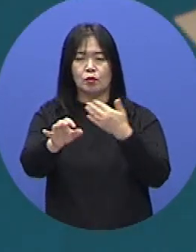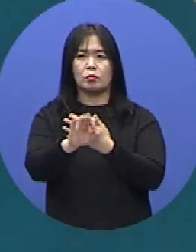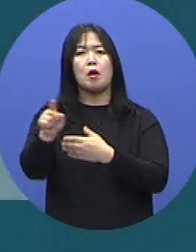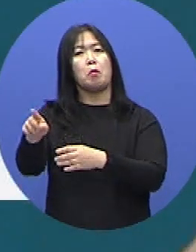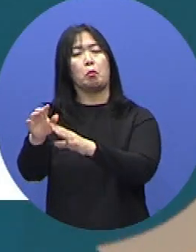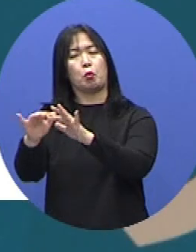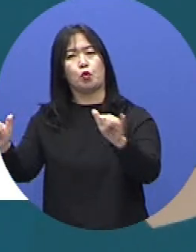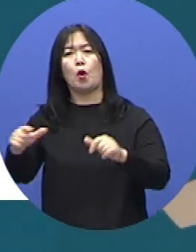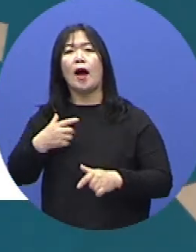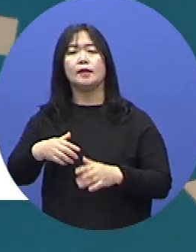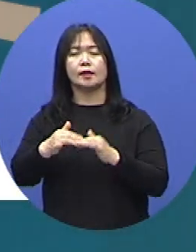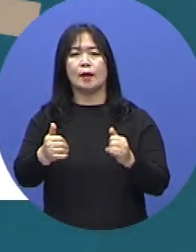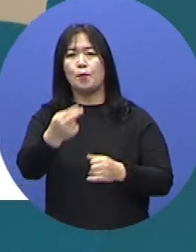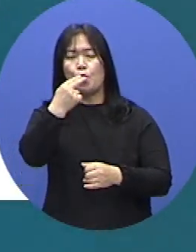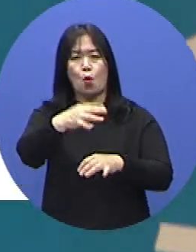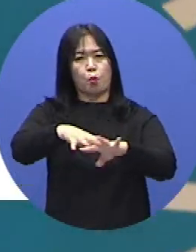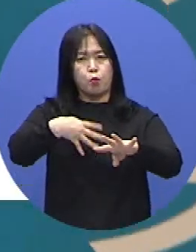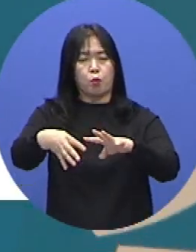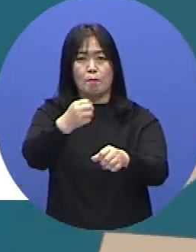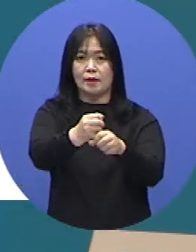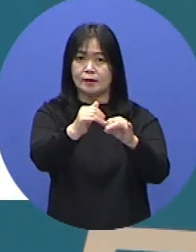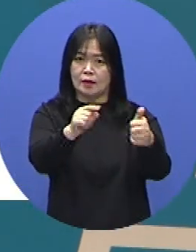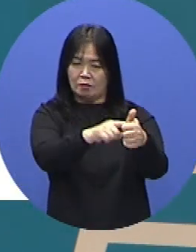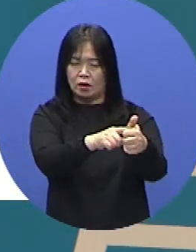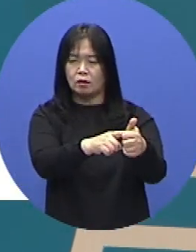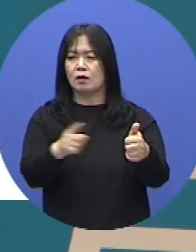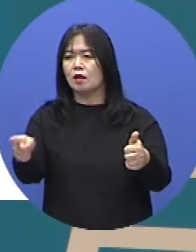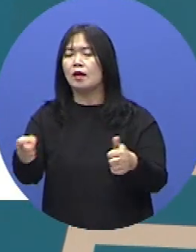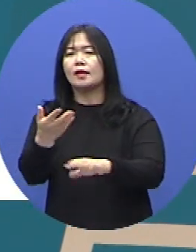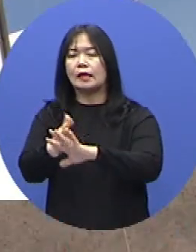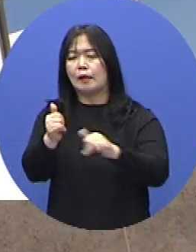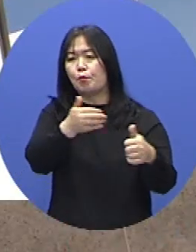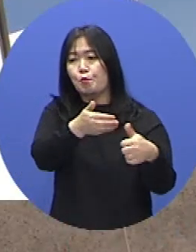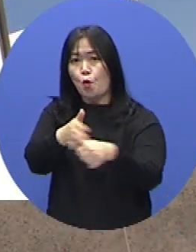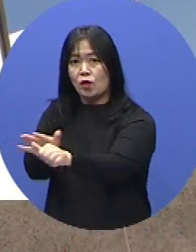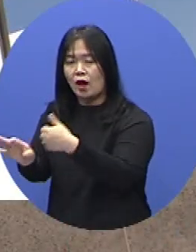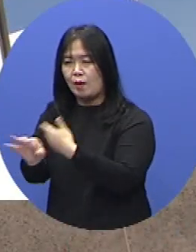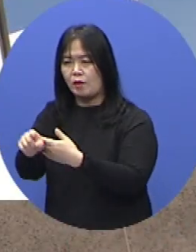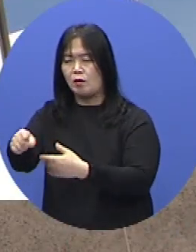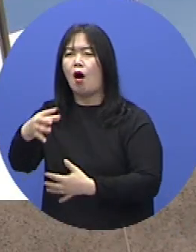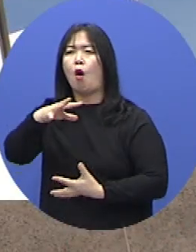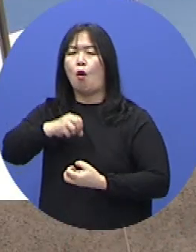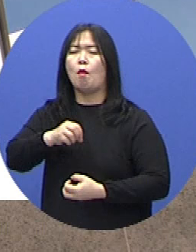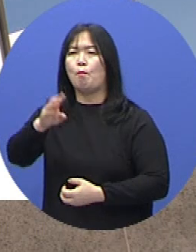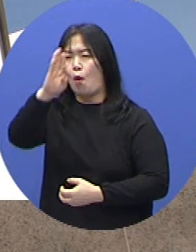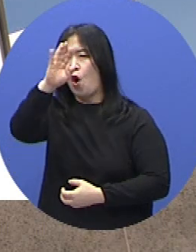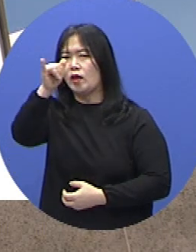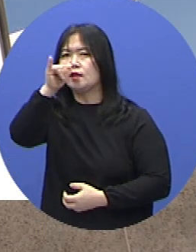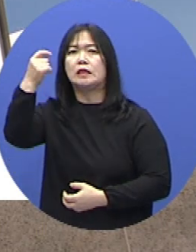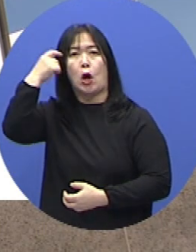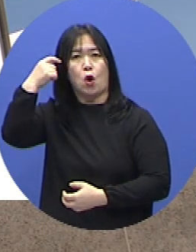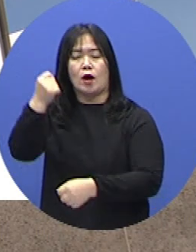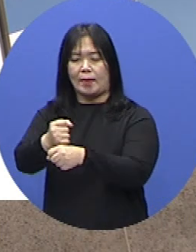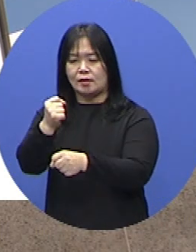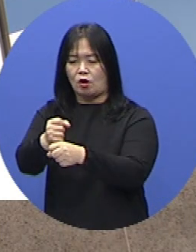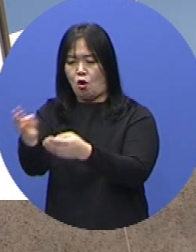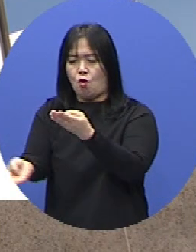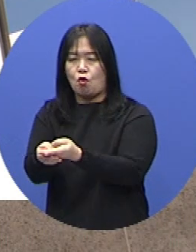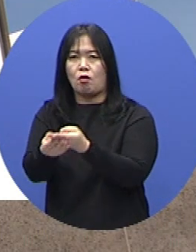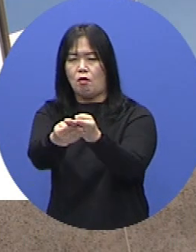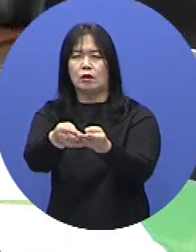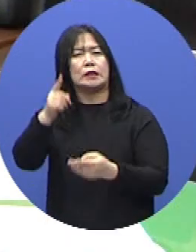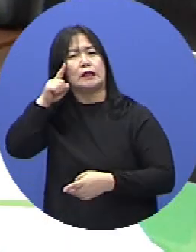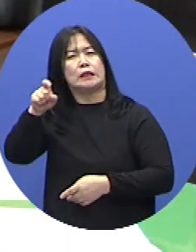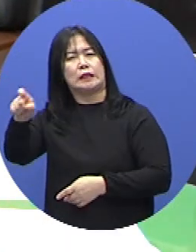원장이 평소 알고 지낸 보험 설계사 A 씨가 피보험자를 보내면 심혈관 질환 환자인 것처럼 진단서를 꾸민 것으로